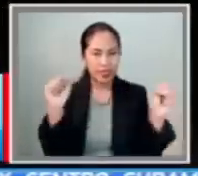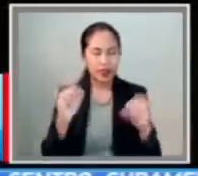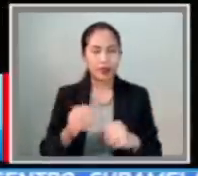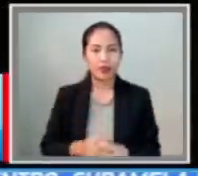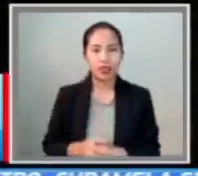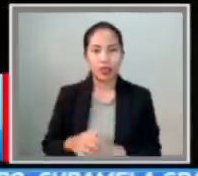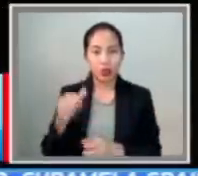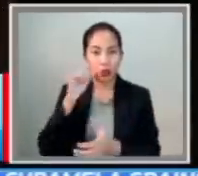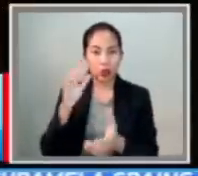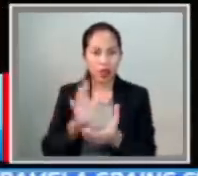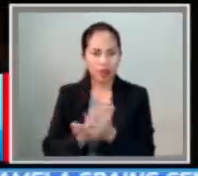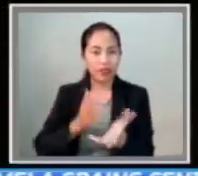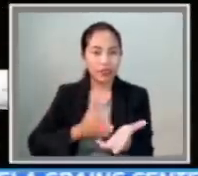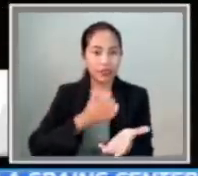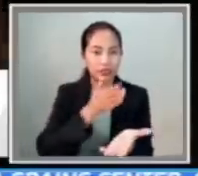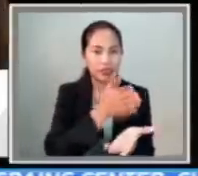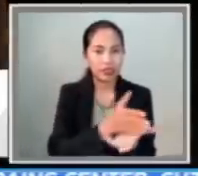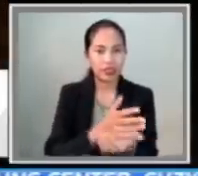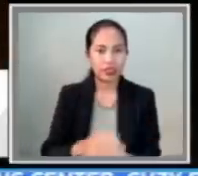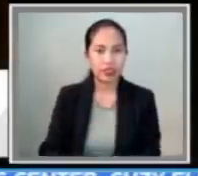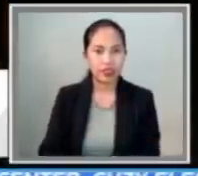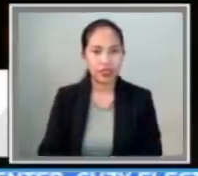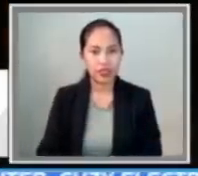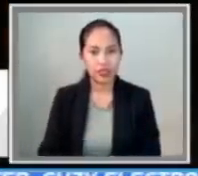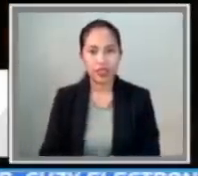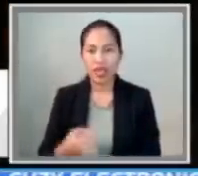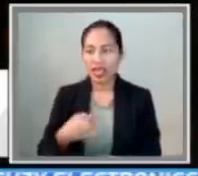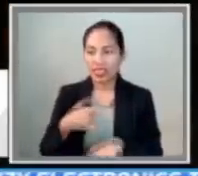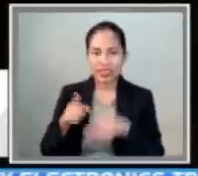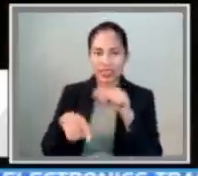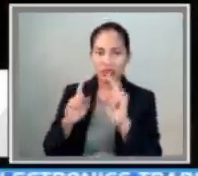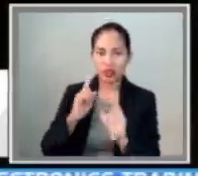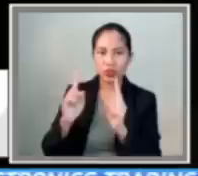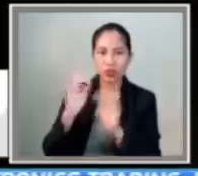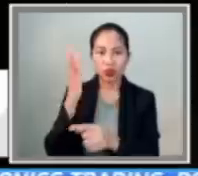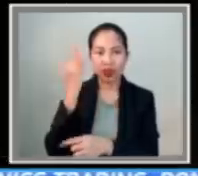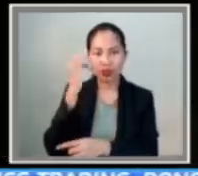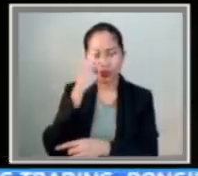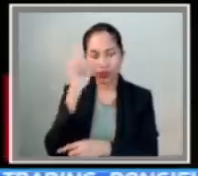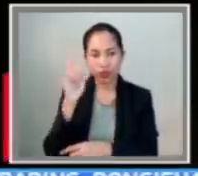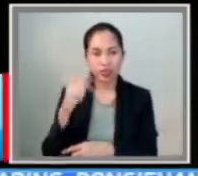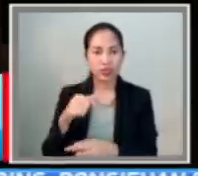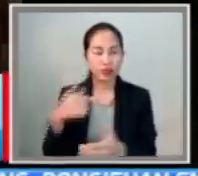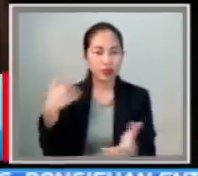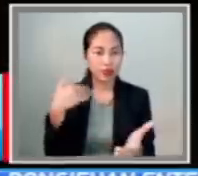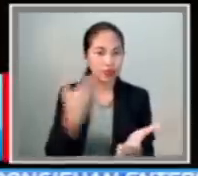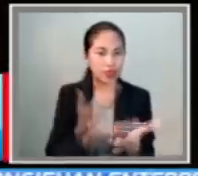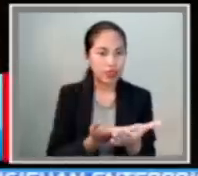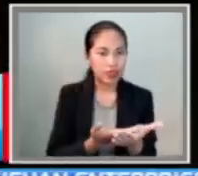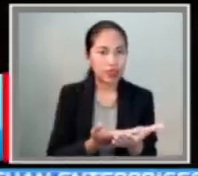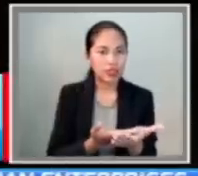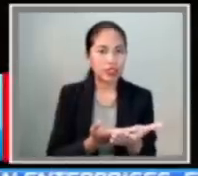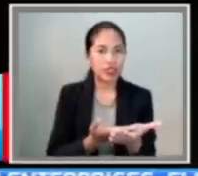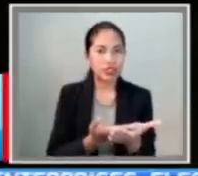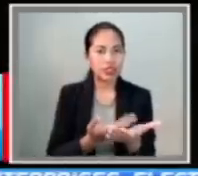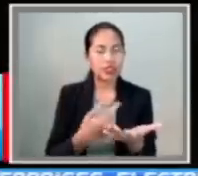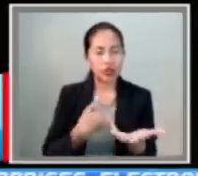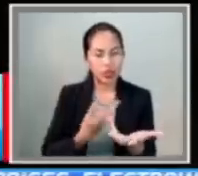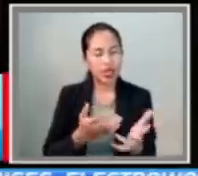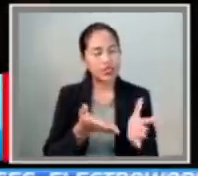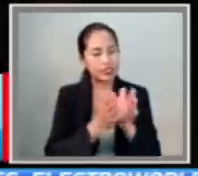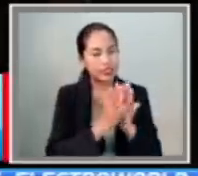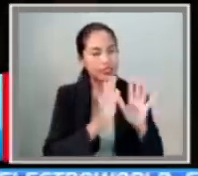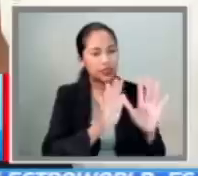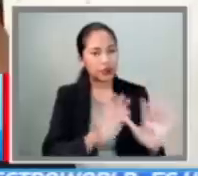Baniked. Hindi ko nga siya makausap eh, kasi nung huling yung pagpunta ko, yun lang, parang pinakakalma ko lang kasi nga umiiyak na hindi na nga daw